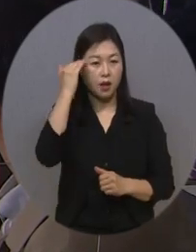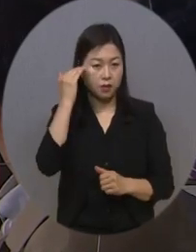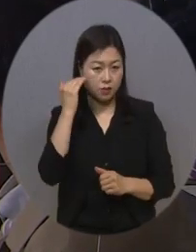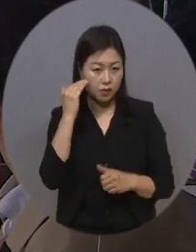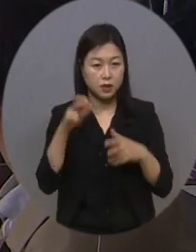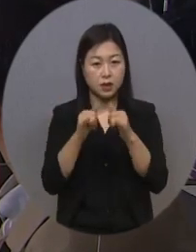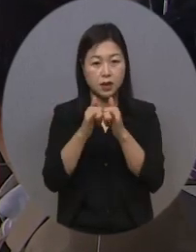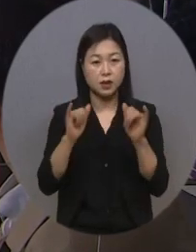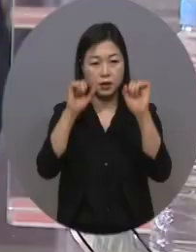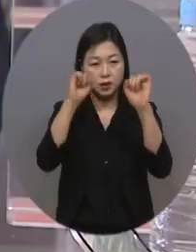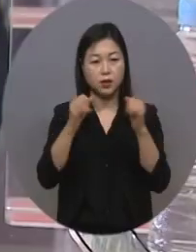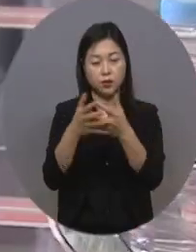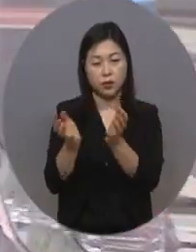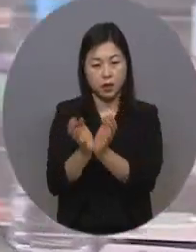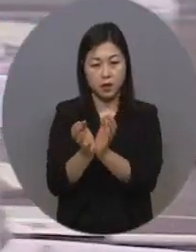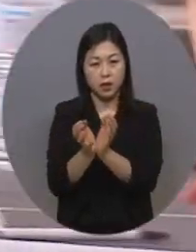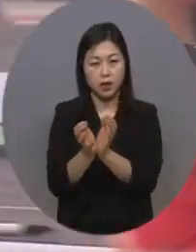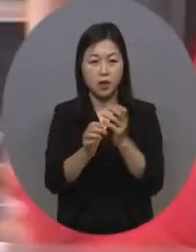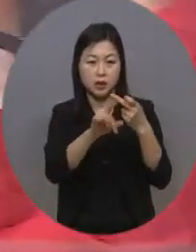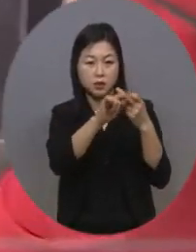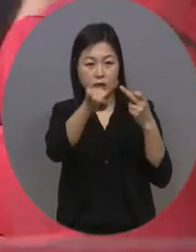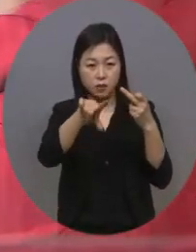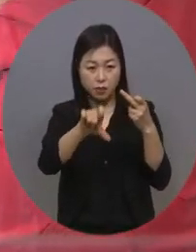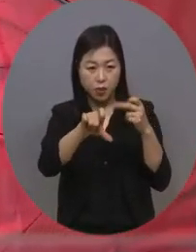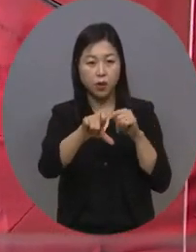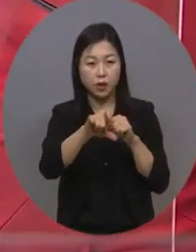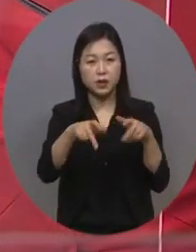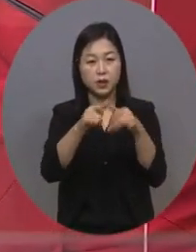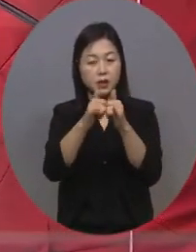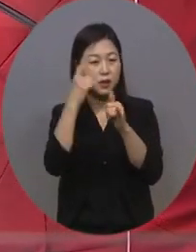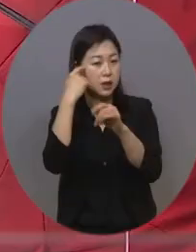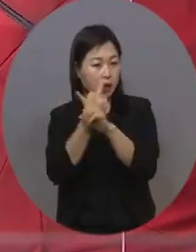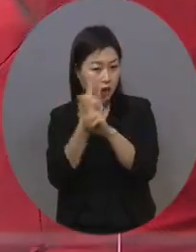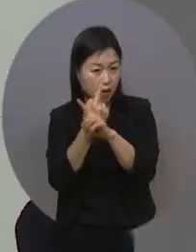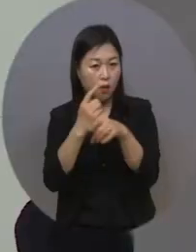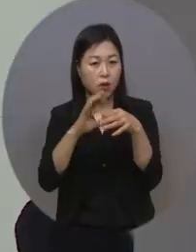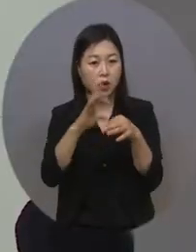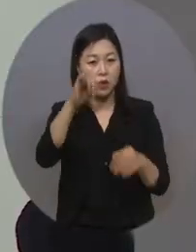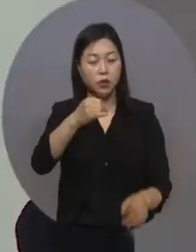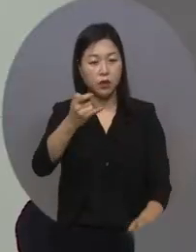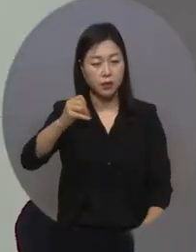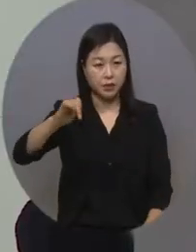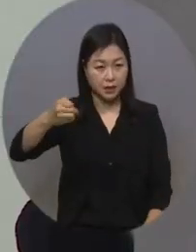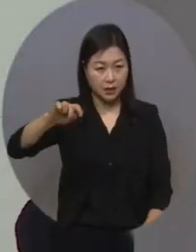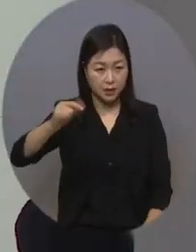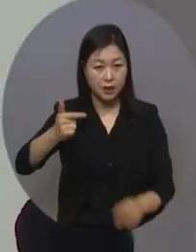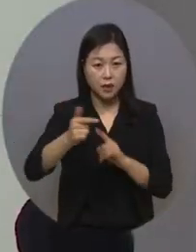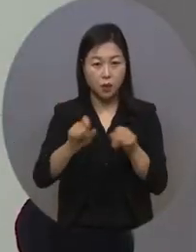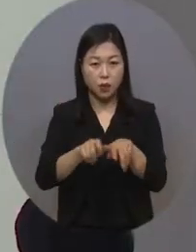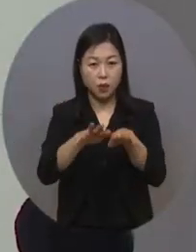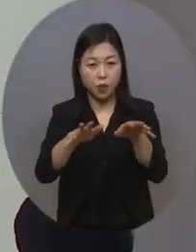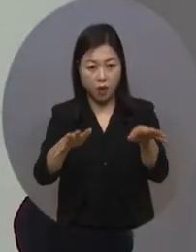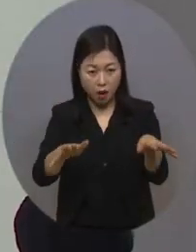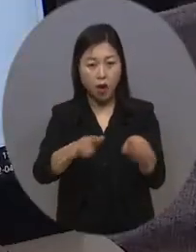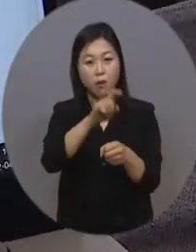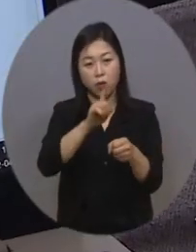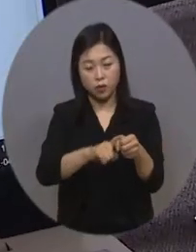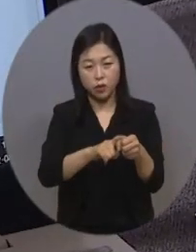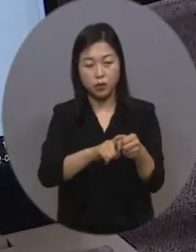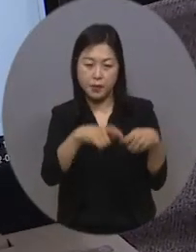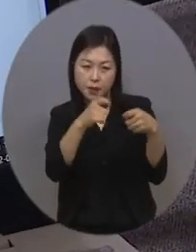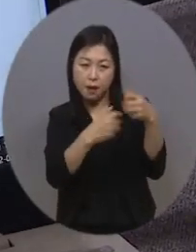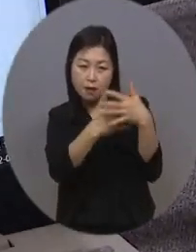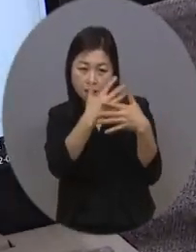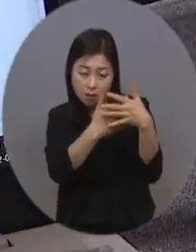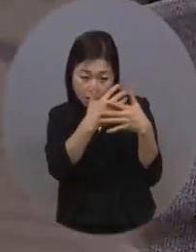대한장애인체육회가 지난 15일 글로벌 장애인식개선운동 위더피프틴 캠페인 확산을 위한 쇼폼 영상 공모전